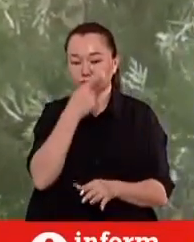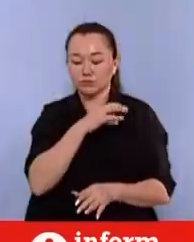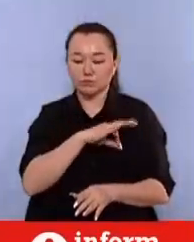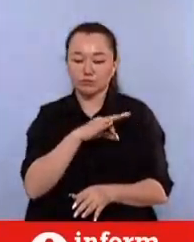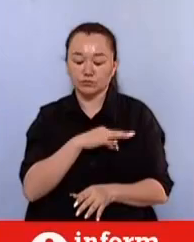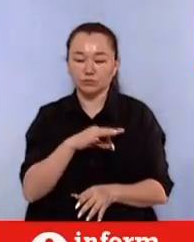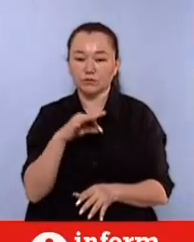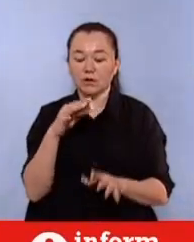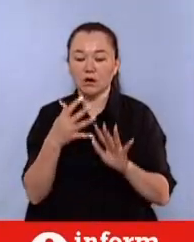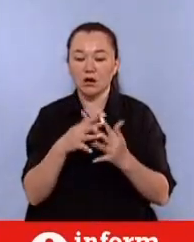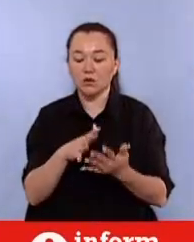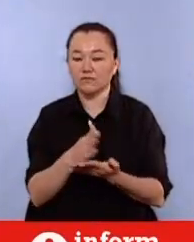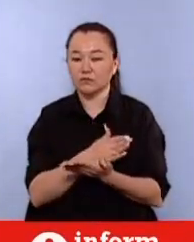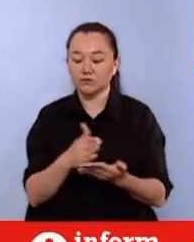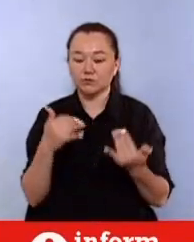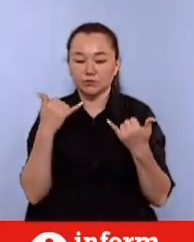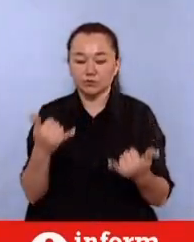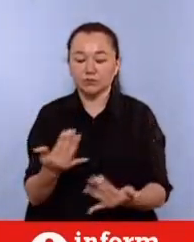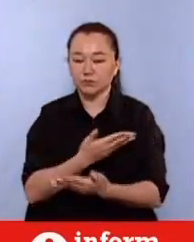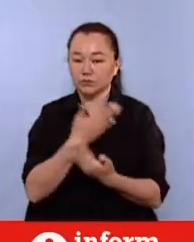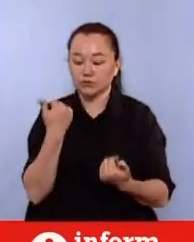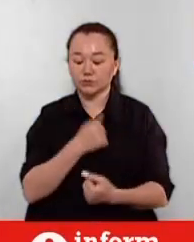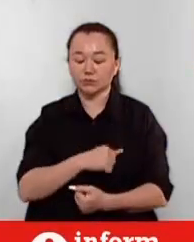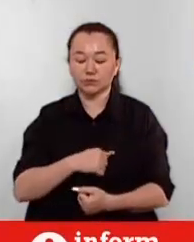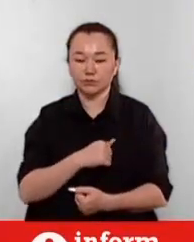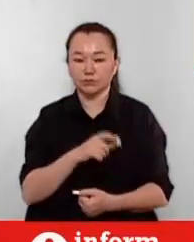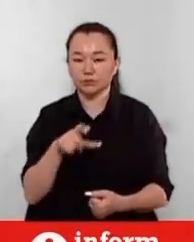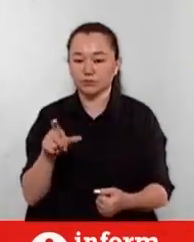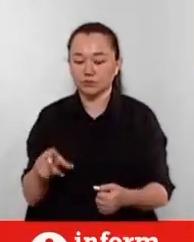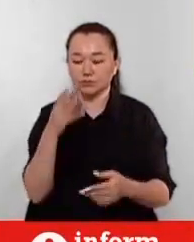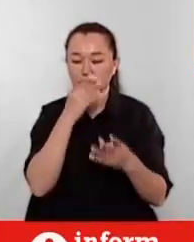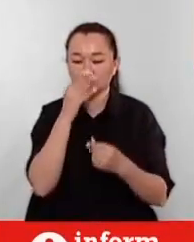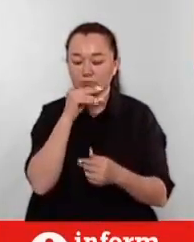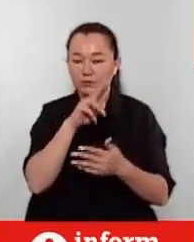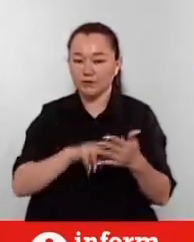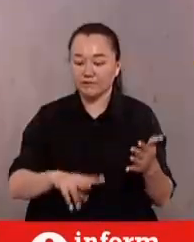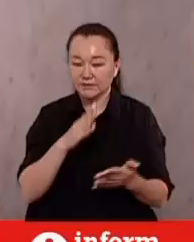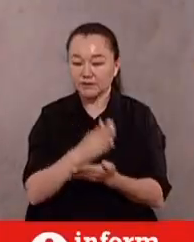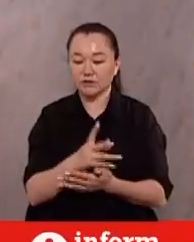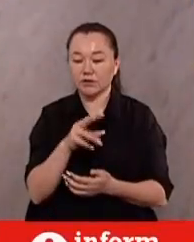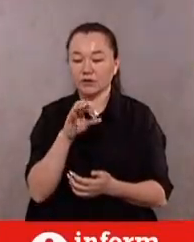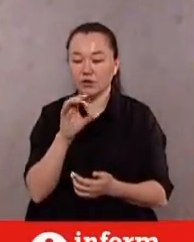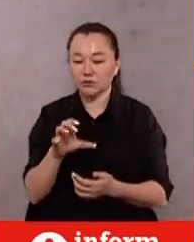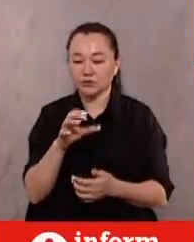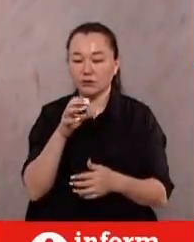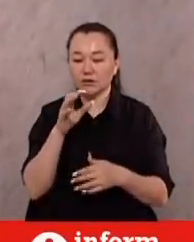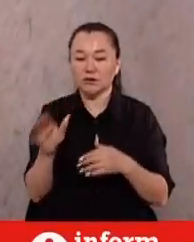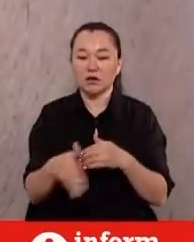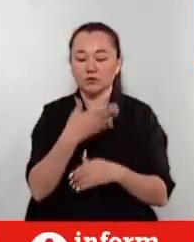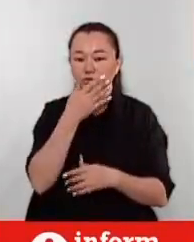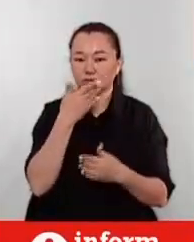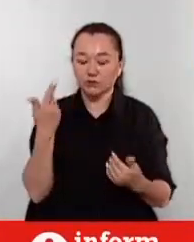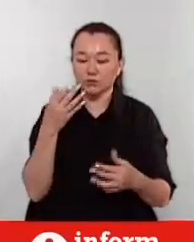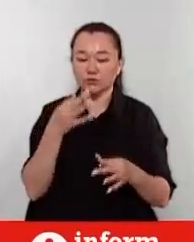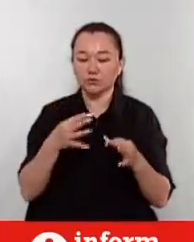пайдаланып, ауылға мүлде жағдай жасамай келеді деп ашулы тұрғындар. Жалған сенімхаттар бар, нотариустер тартылмайды жауапкершілікке. Бұрын осы сот